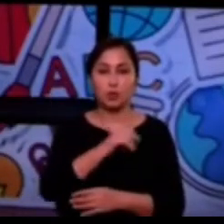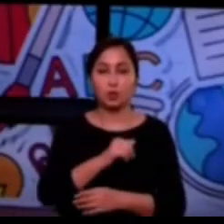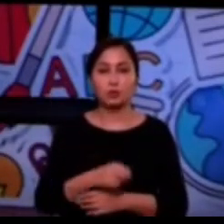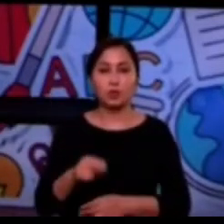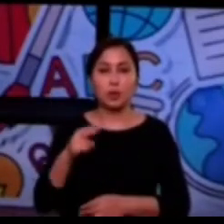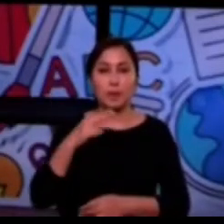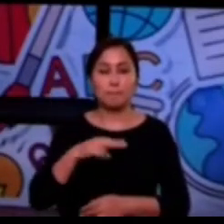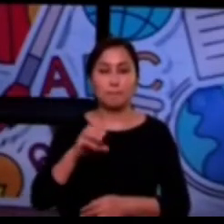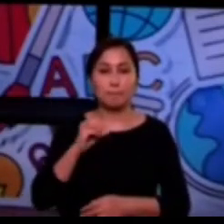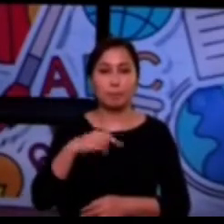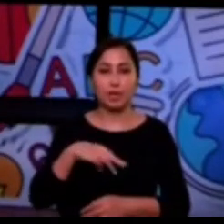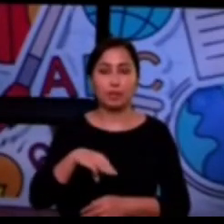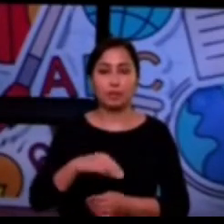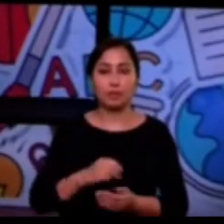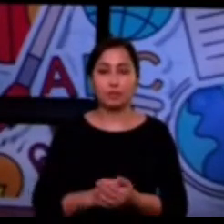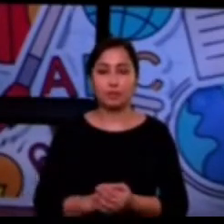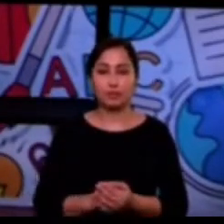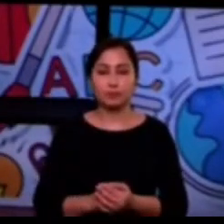петель.